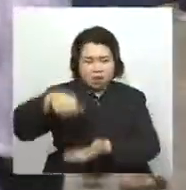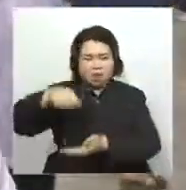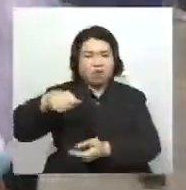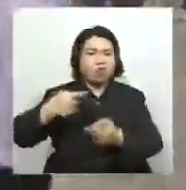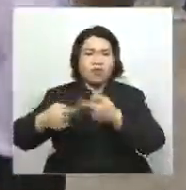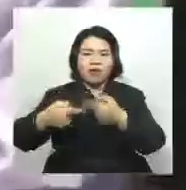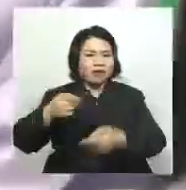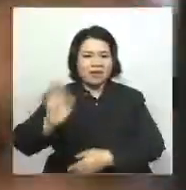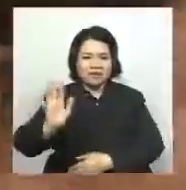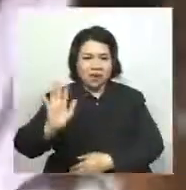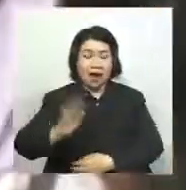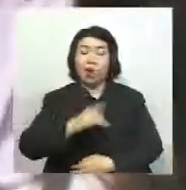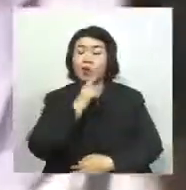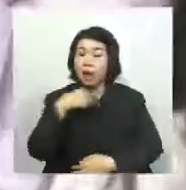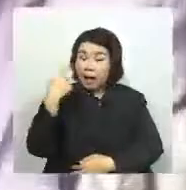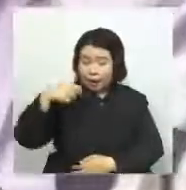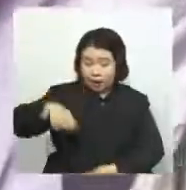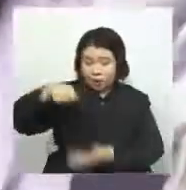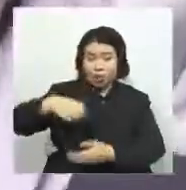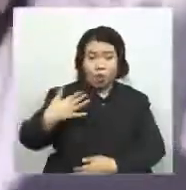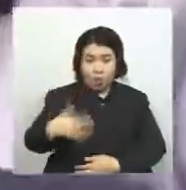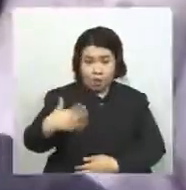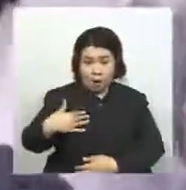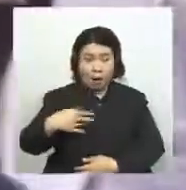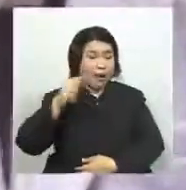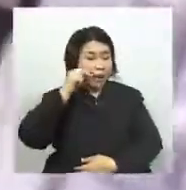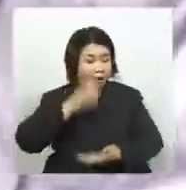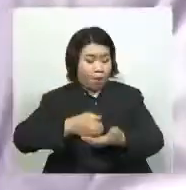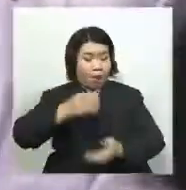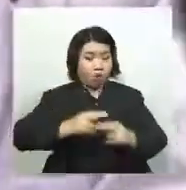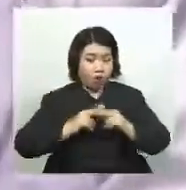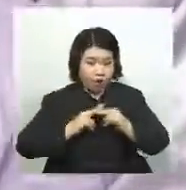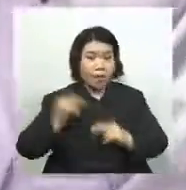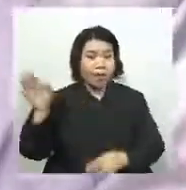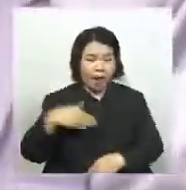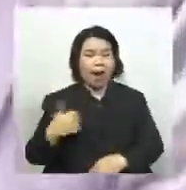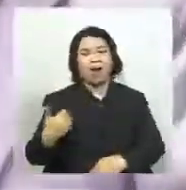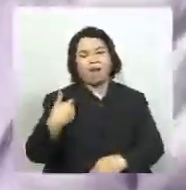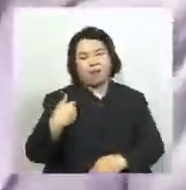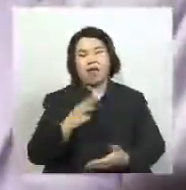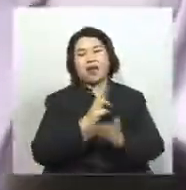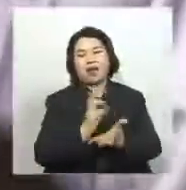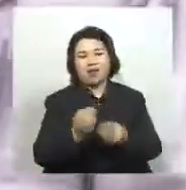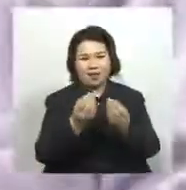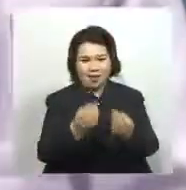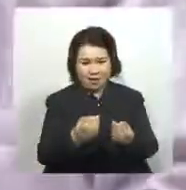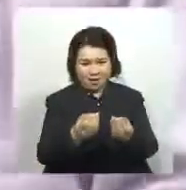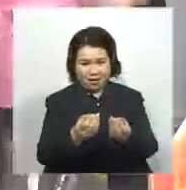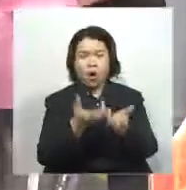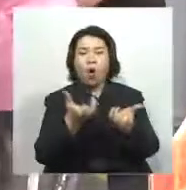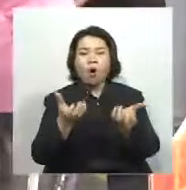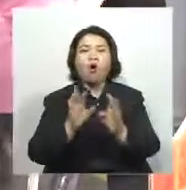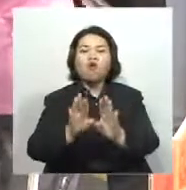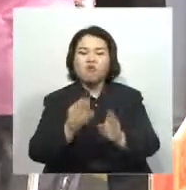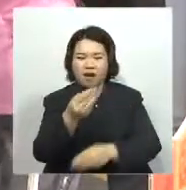พลาสติกผู้เข้างานถ้าเกิดว่าพกถุงผ้าหรือว่ากระบอกน้ำมาเนี่ยนะคะก็จะได้รับของรางวัลแล้วก็ได้